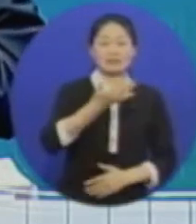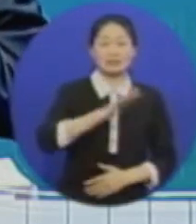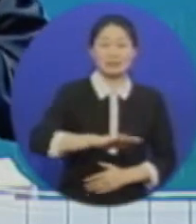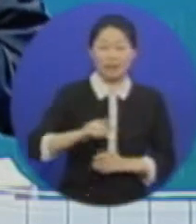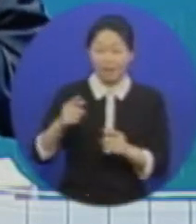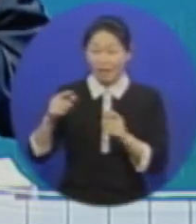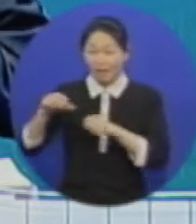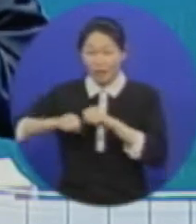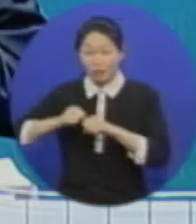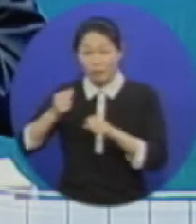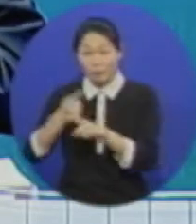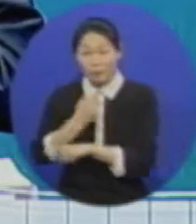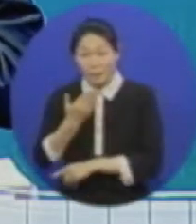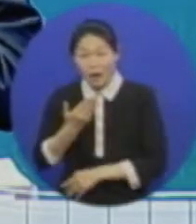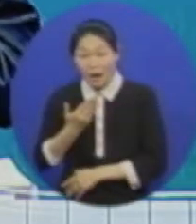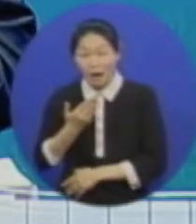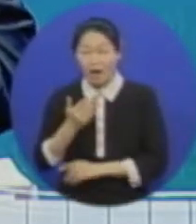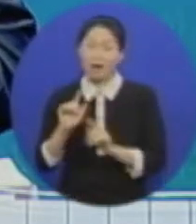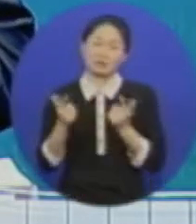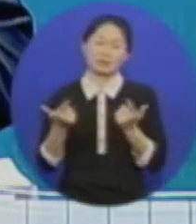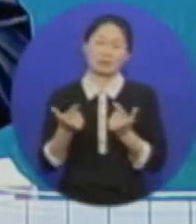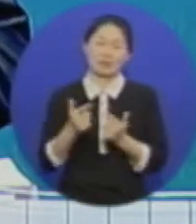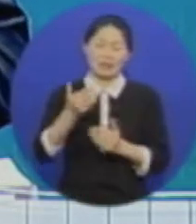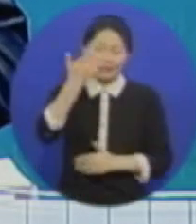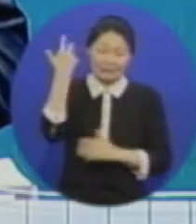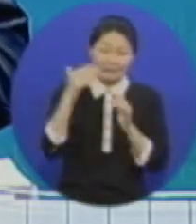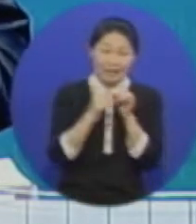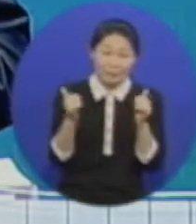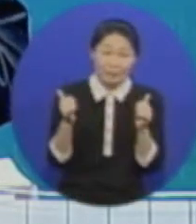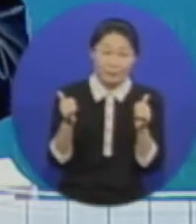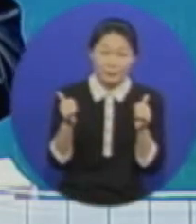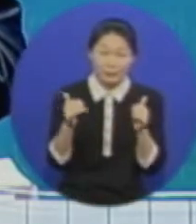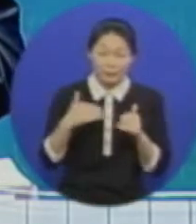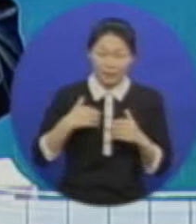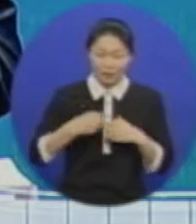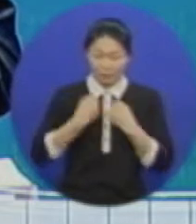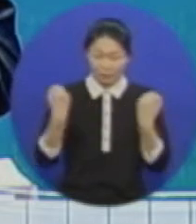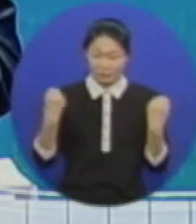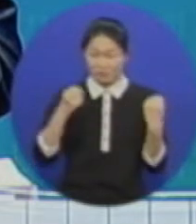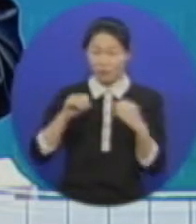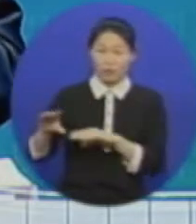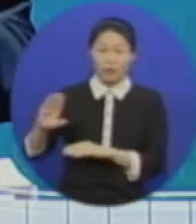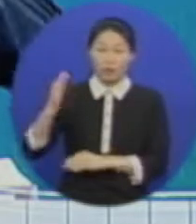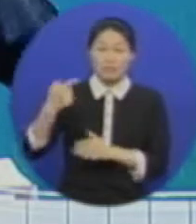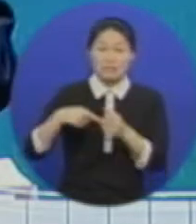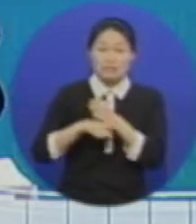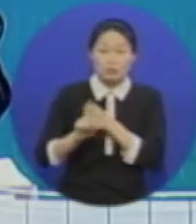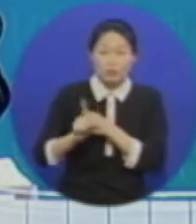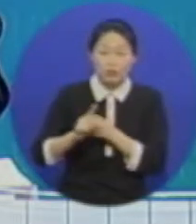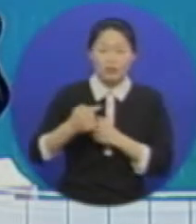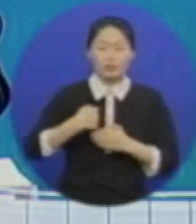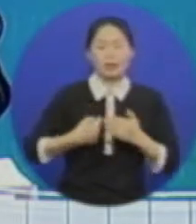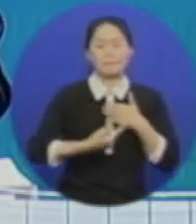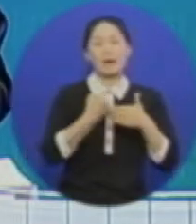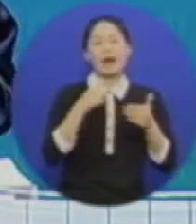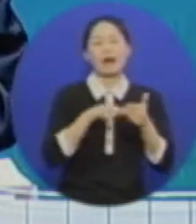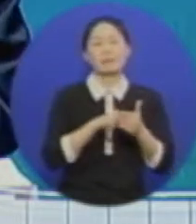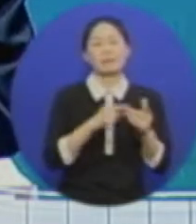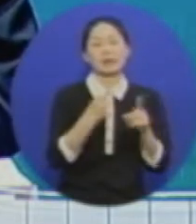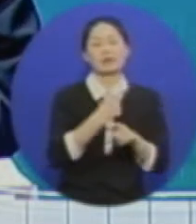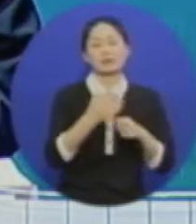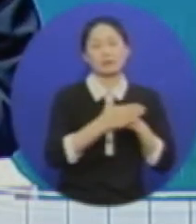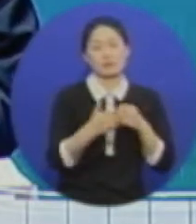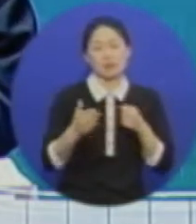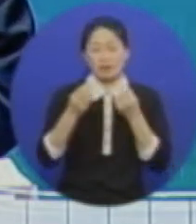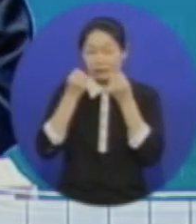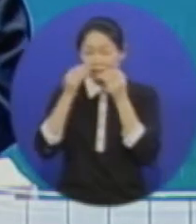행동이 바뀔 수가 없어요 옛사람 내가 벗어버리고 되는 것은 내 마음이 바뀌어서 그렇게 되는 세